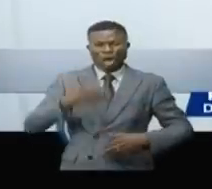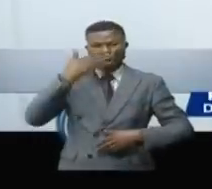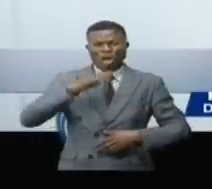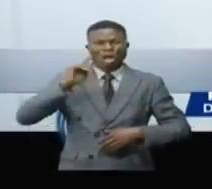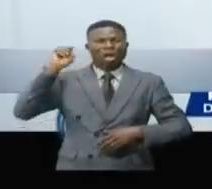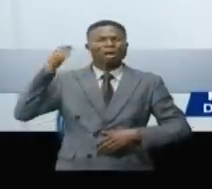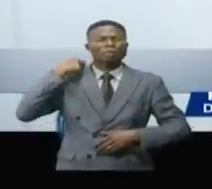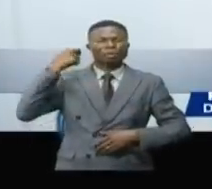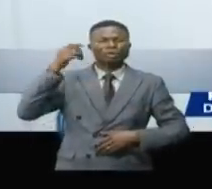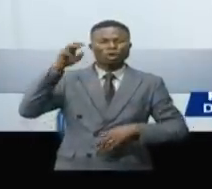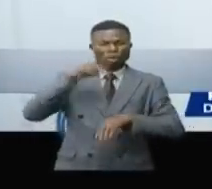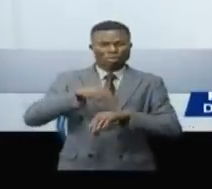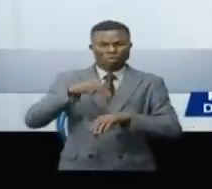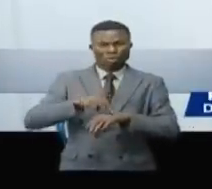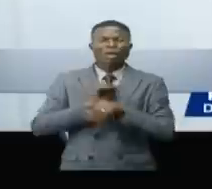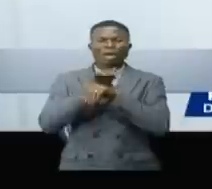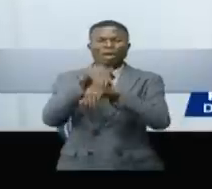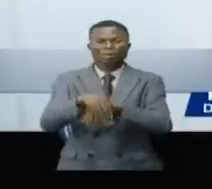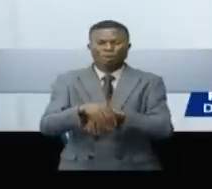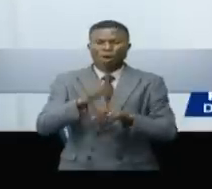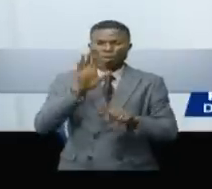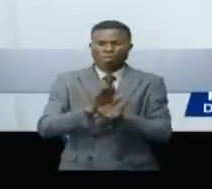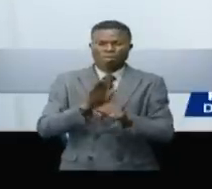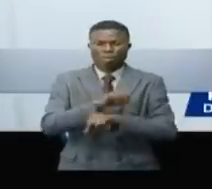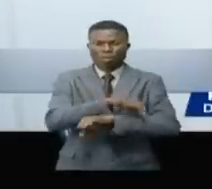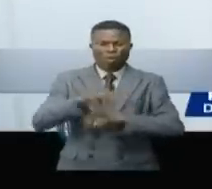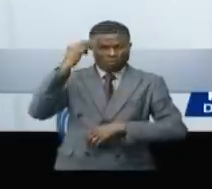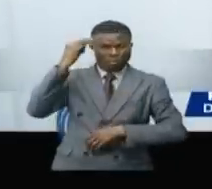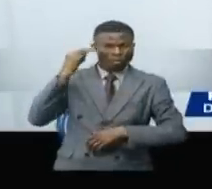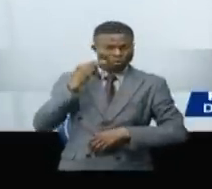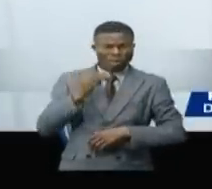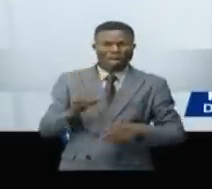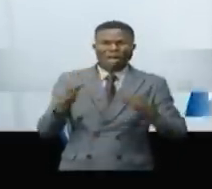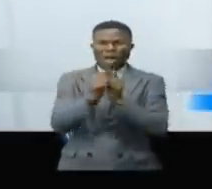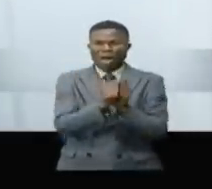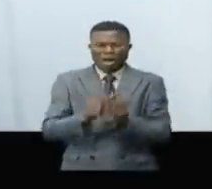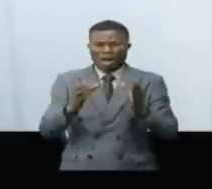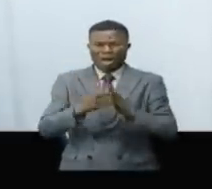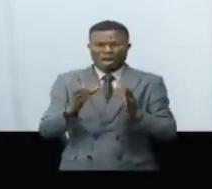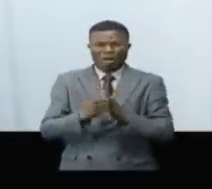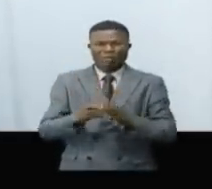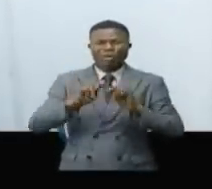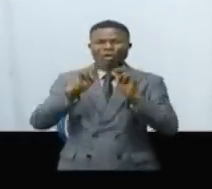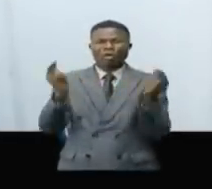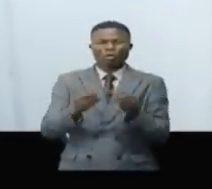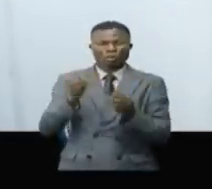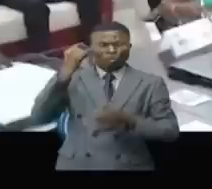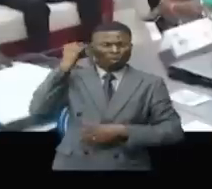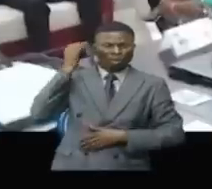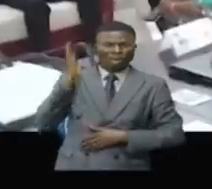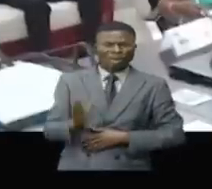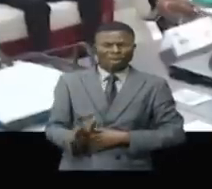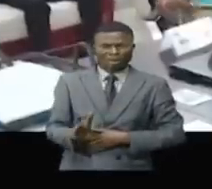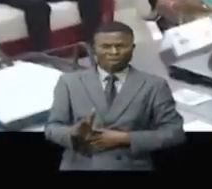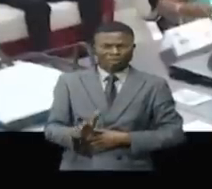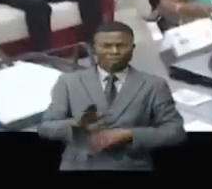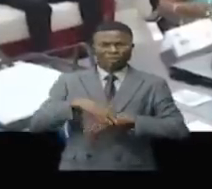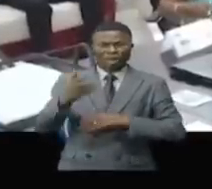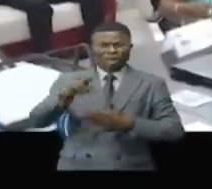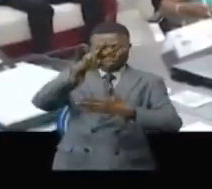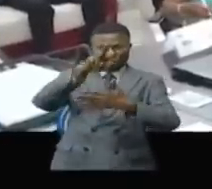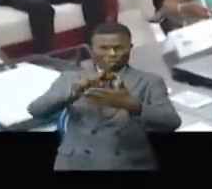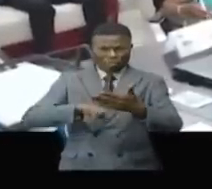Matadi, grâce à la participation active du ministère, en collaboration avec le groupe Lédia, MSN privé. Après la lecture